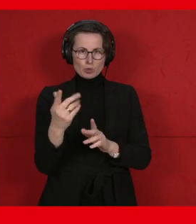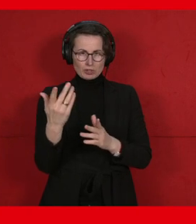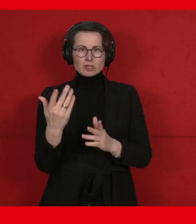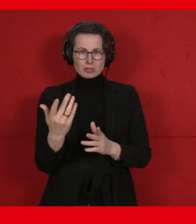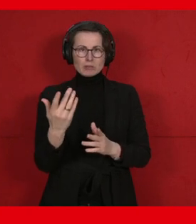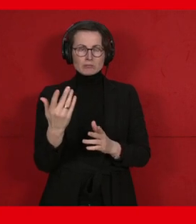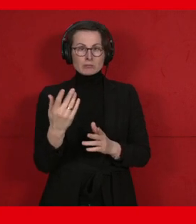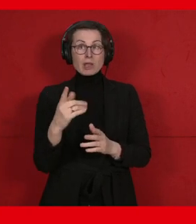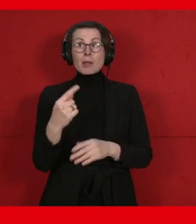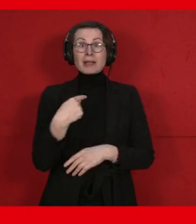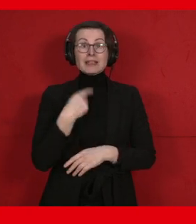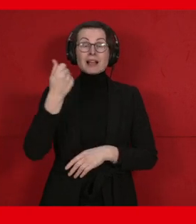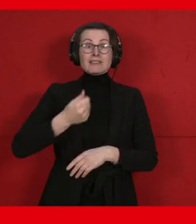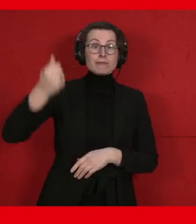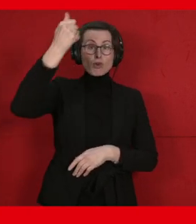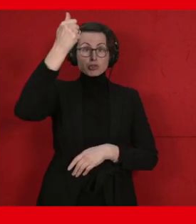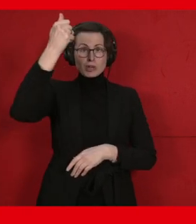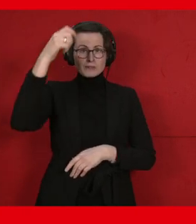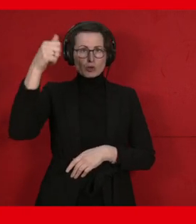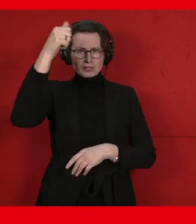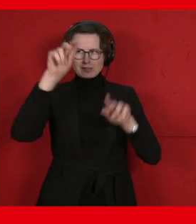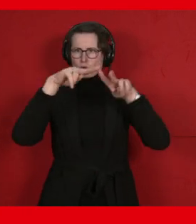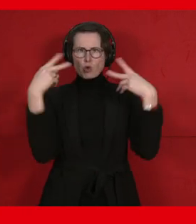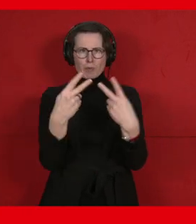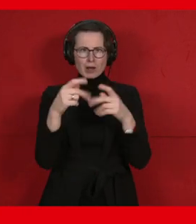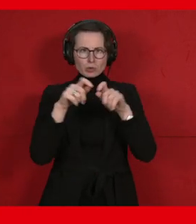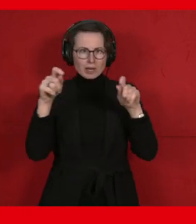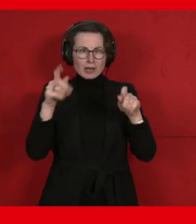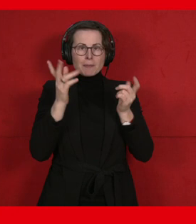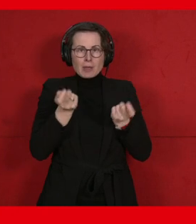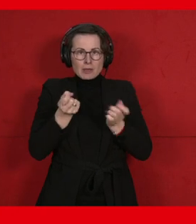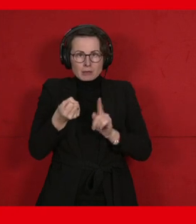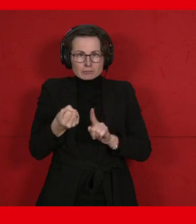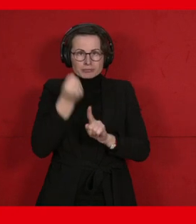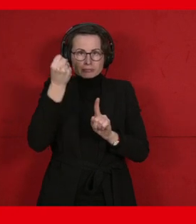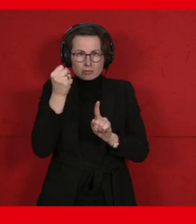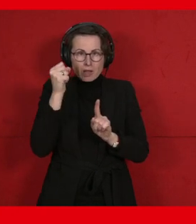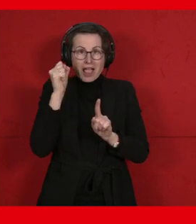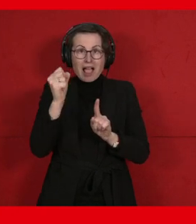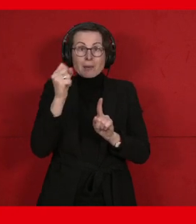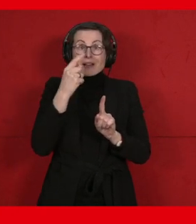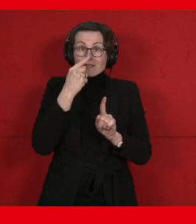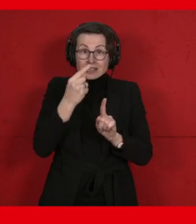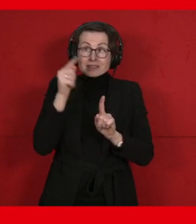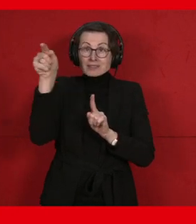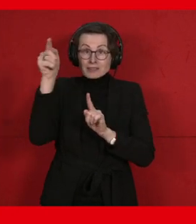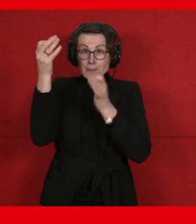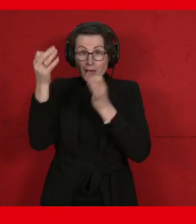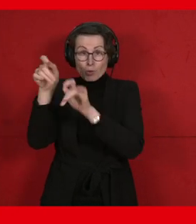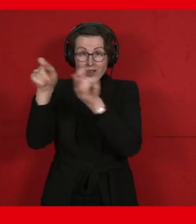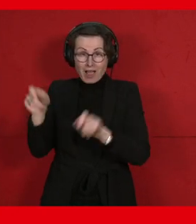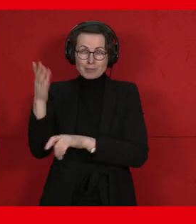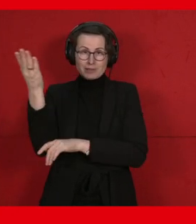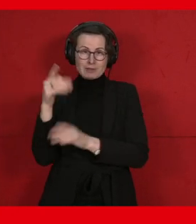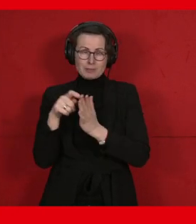natürlich als Vorstandsvorsitzender eines globalen Unternehmens dann auch nur einleiten, wenn ich dann wirklich auch die Rahmenbedingungen bekomme. Und eine ist